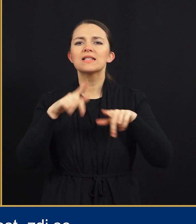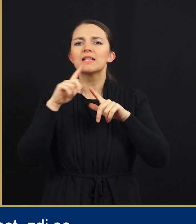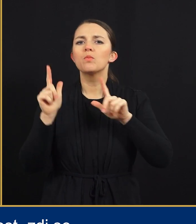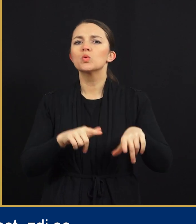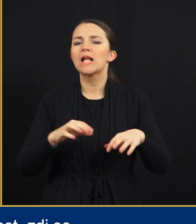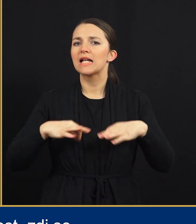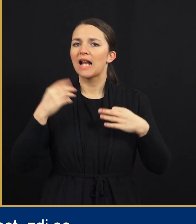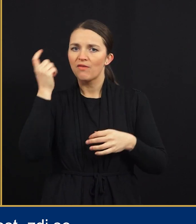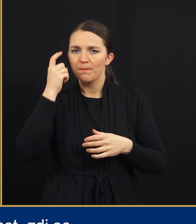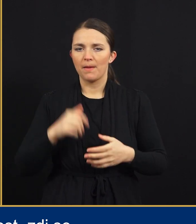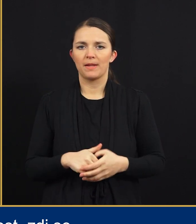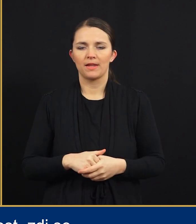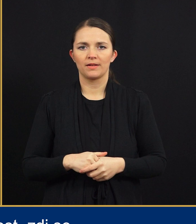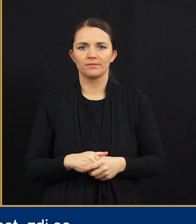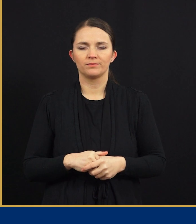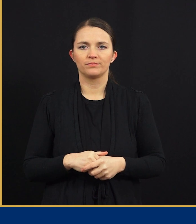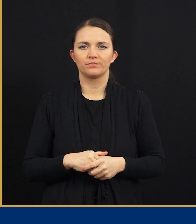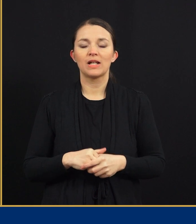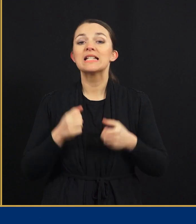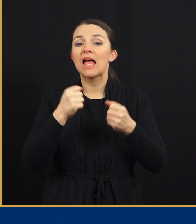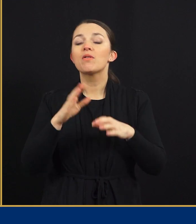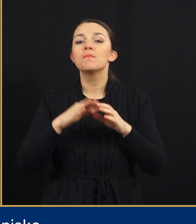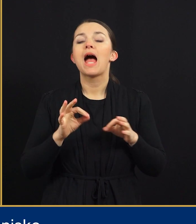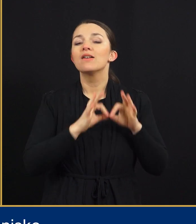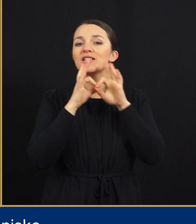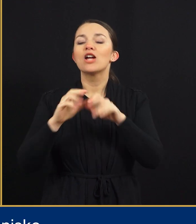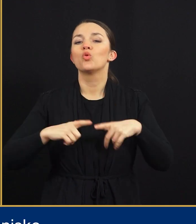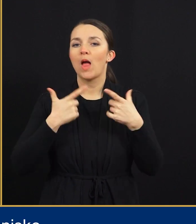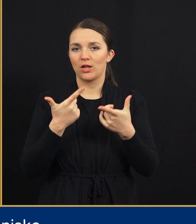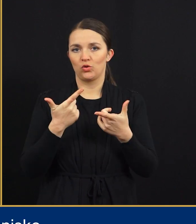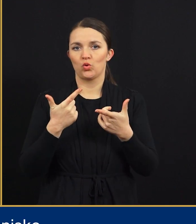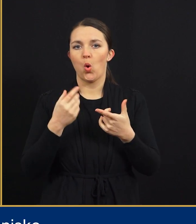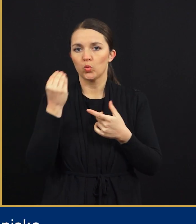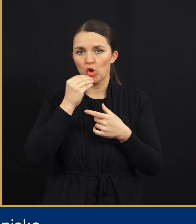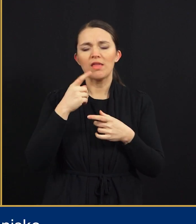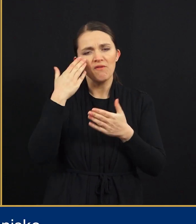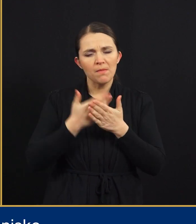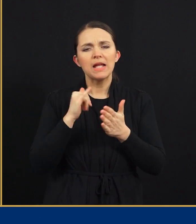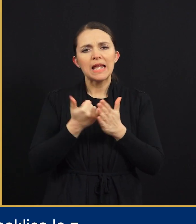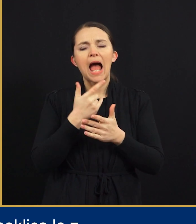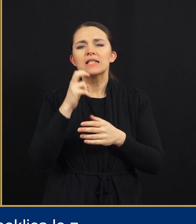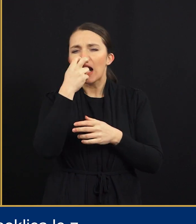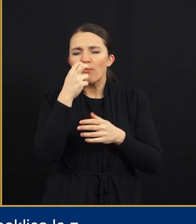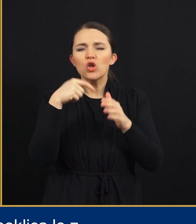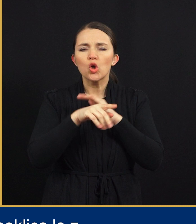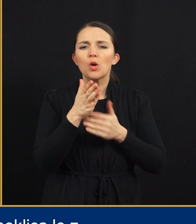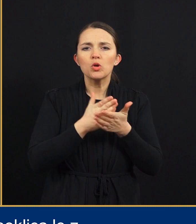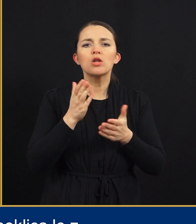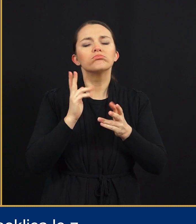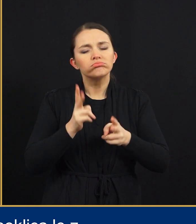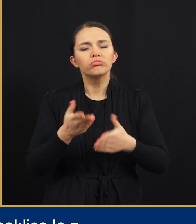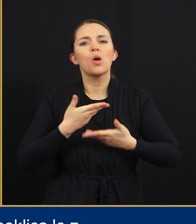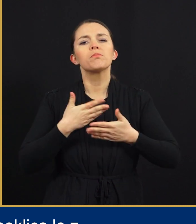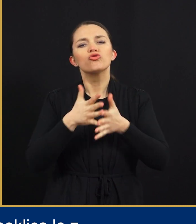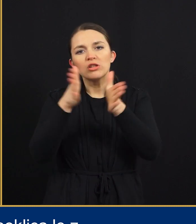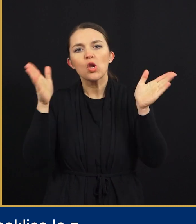da nas je zapustila zdrava pamet. Stavi namreč na vseživljenjsko učenje in verjame, da lahko znotraj inženirskega poklica le